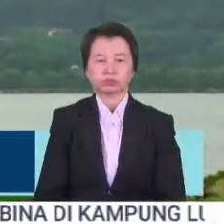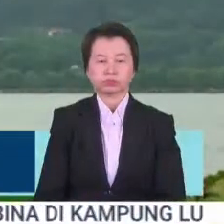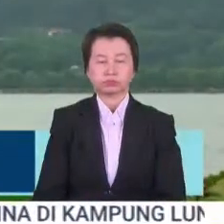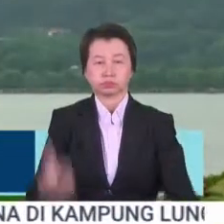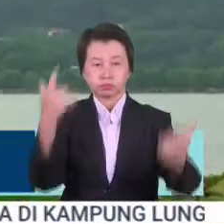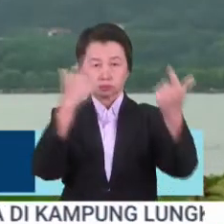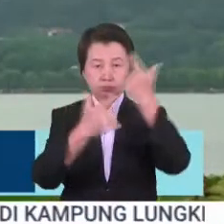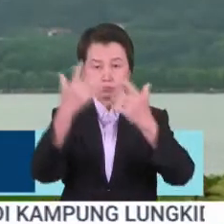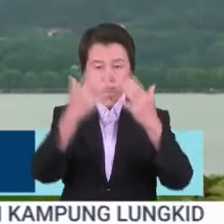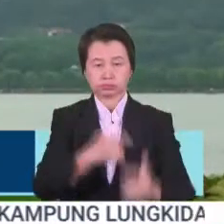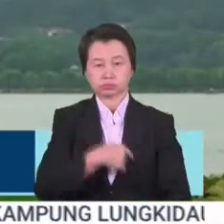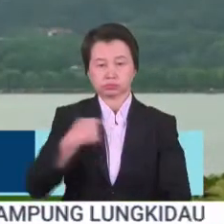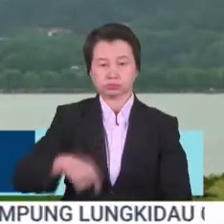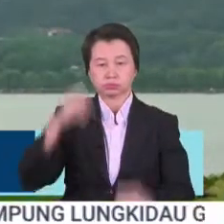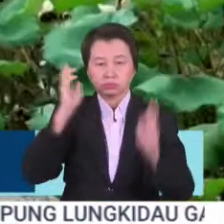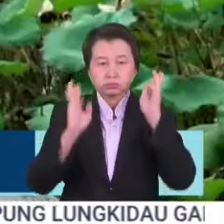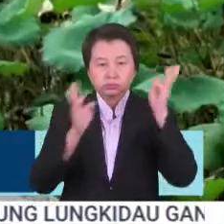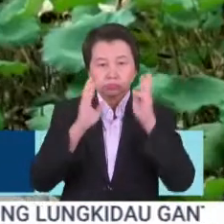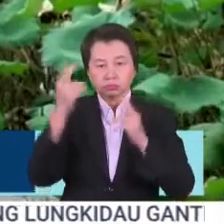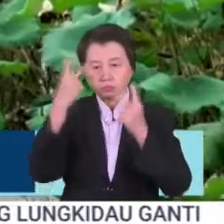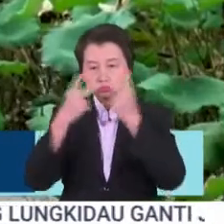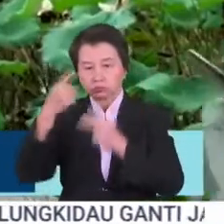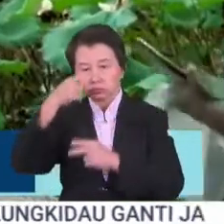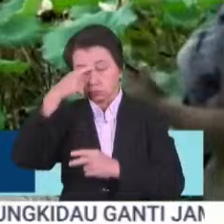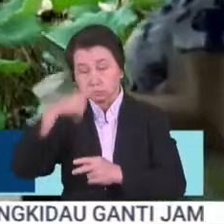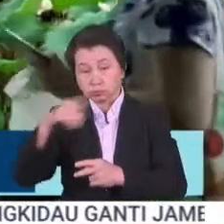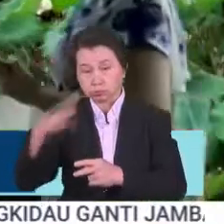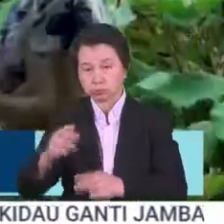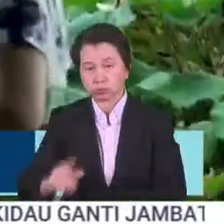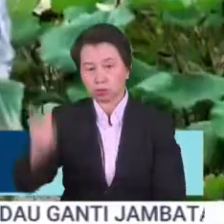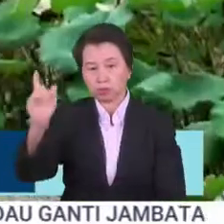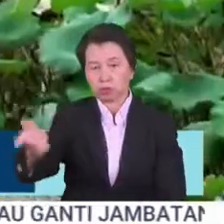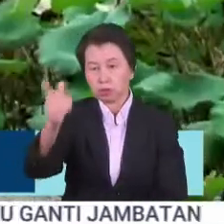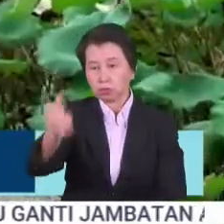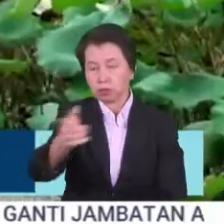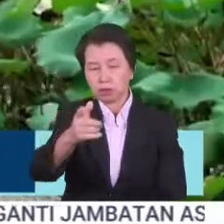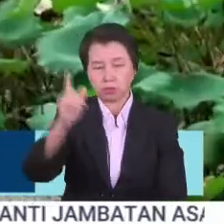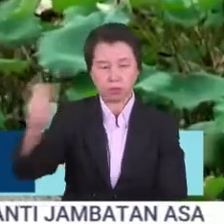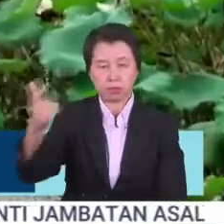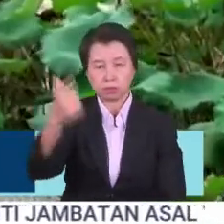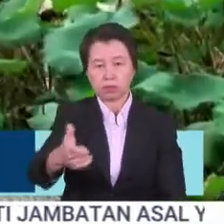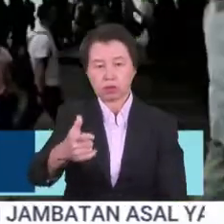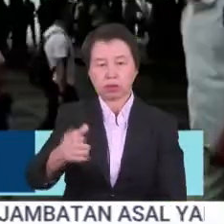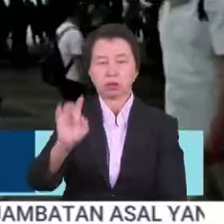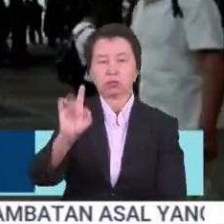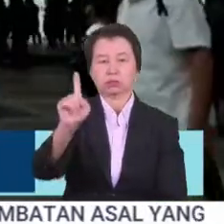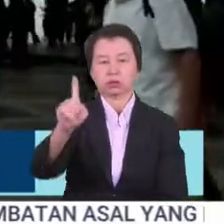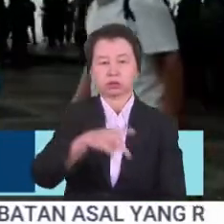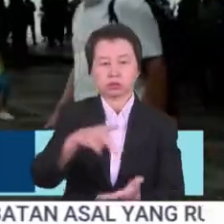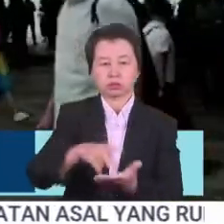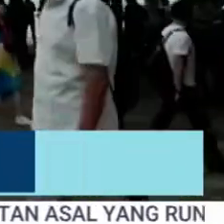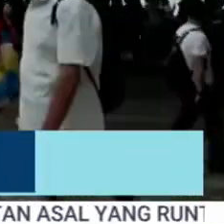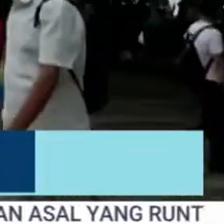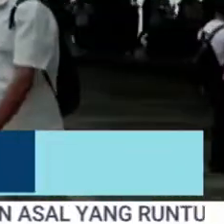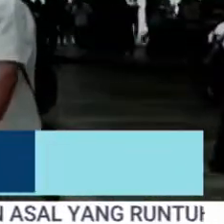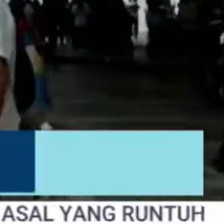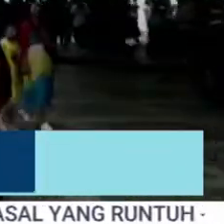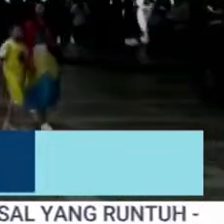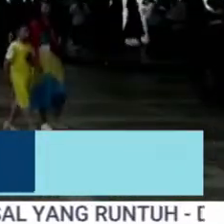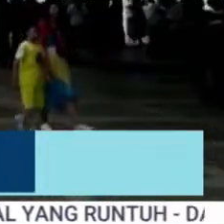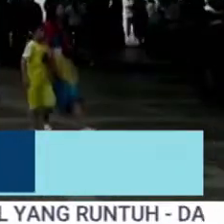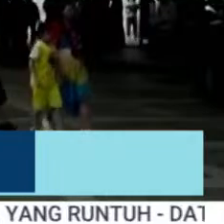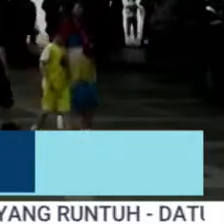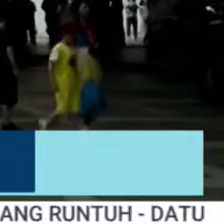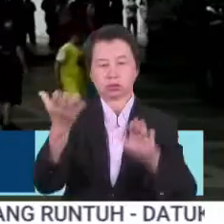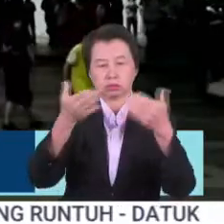Pelancong dari China khawatir untuk melawat Thailand selepas kejadian tembakan di sebuah pusat beli belah di Bangkok yang mengorbankan